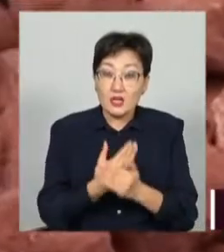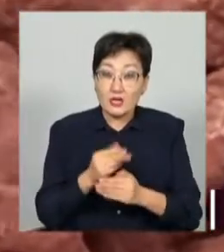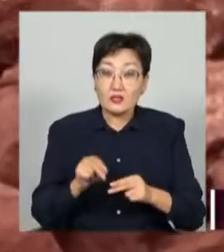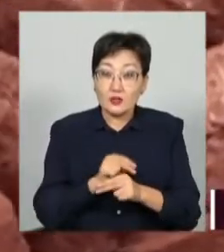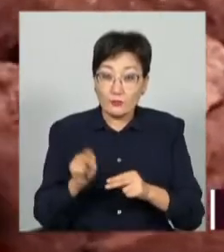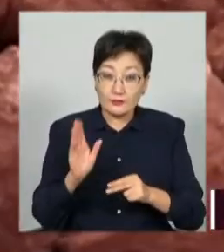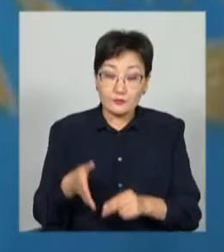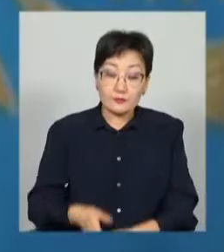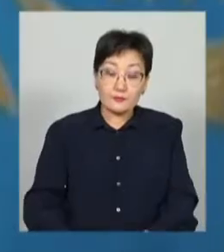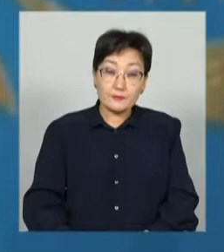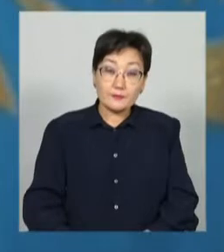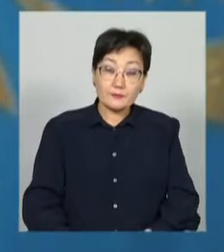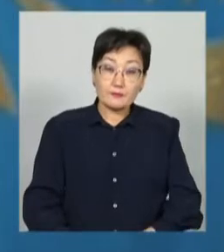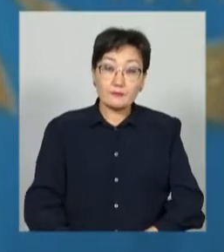жаңғыртылады.